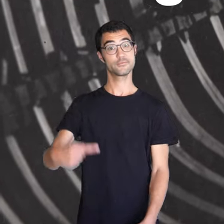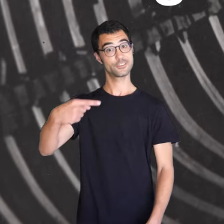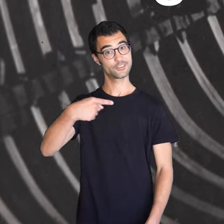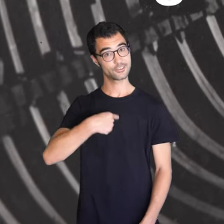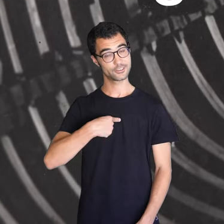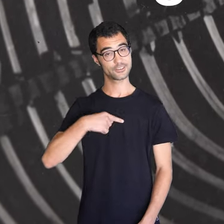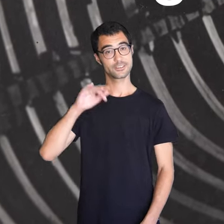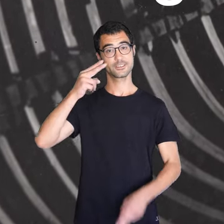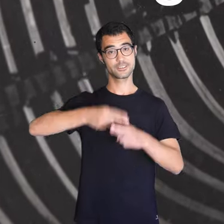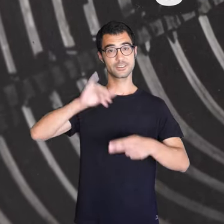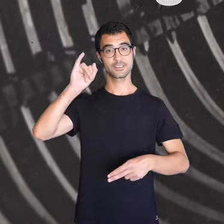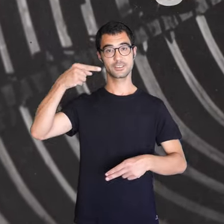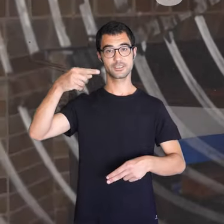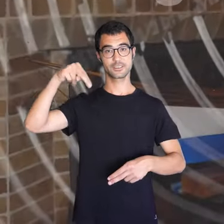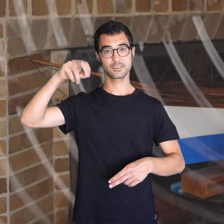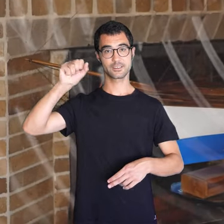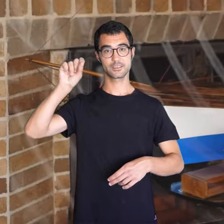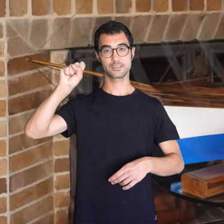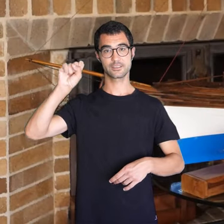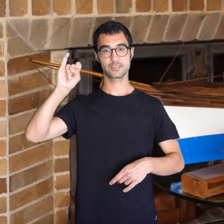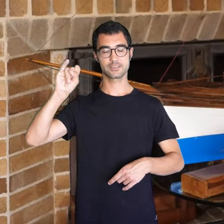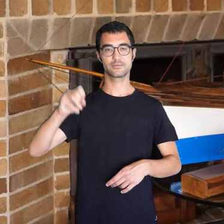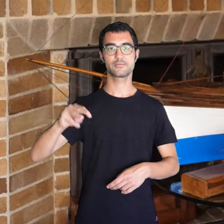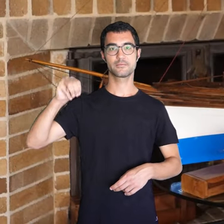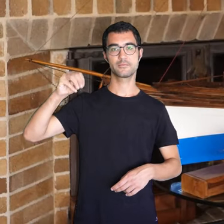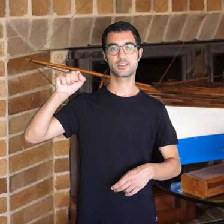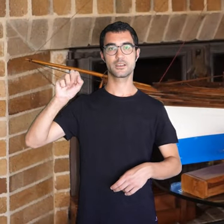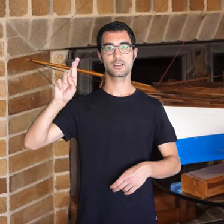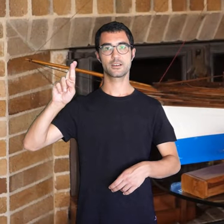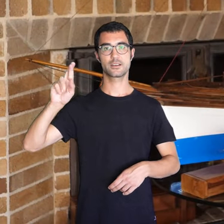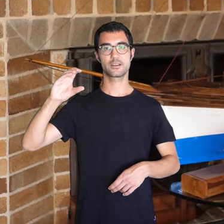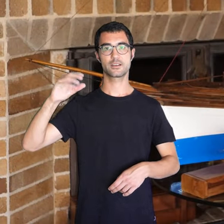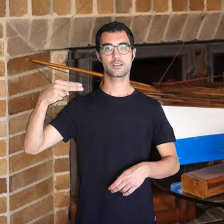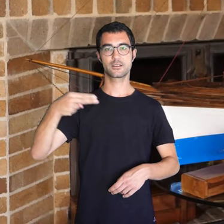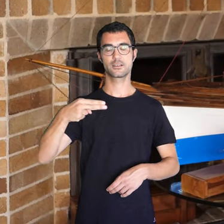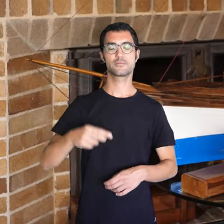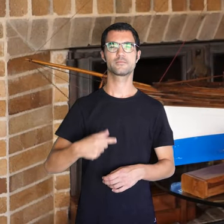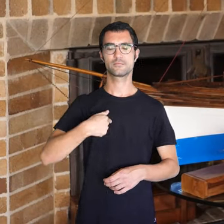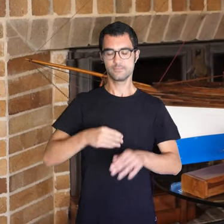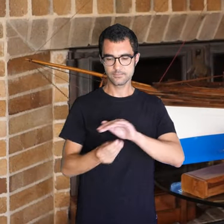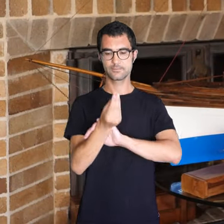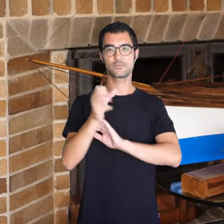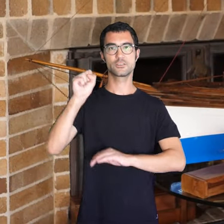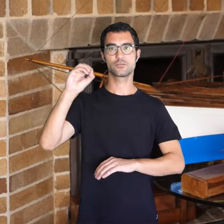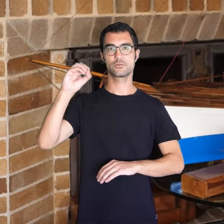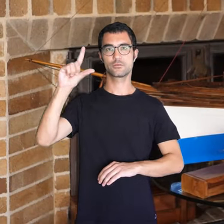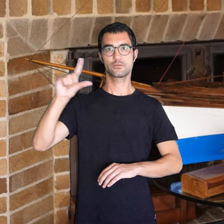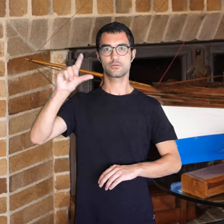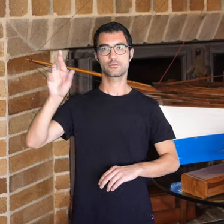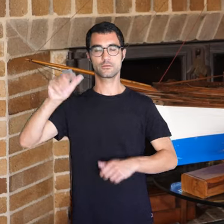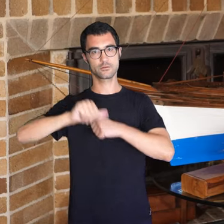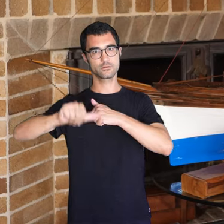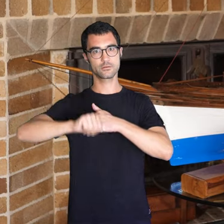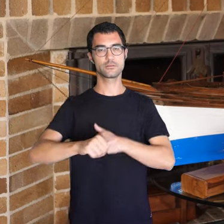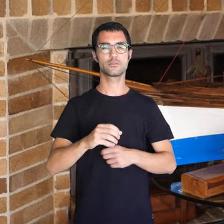Bueno, jo som Ignasi Marc Pisà i vaig néixer a Sóller dia 24